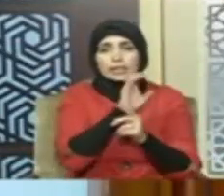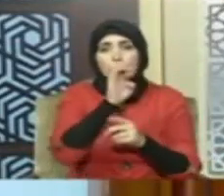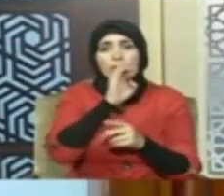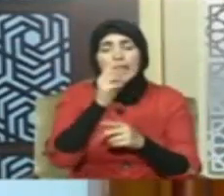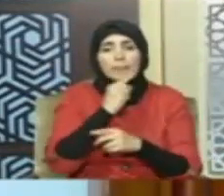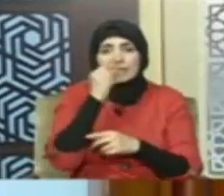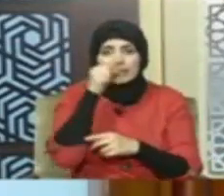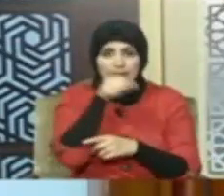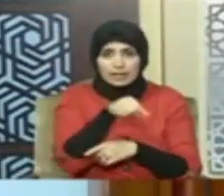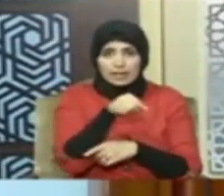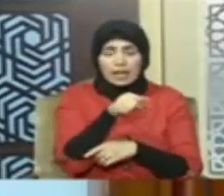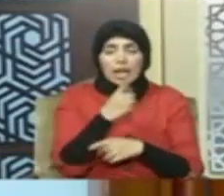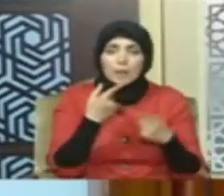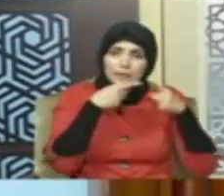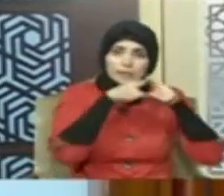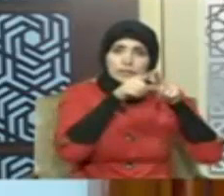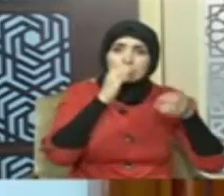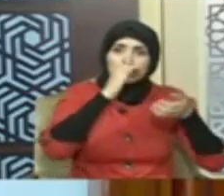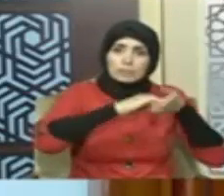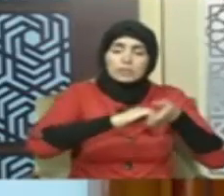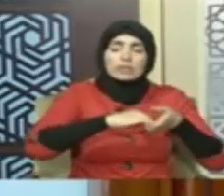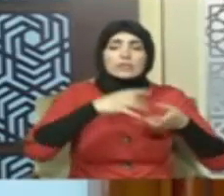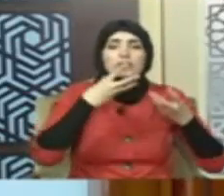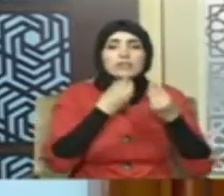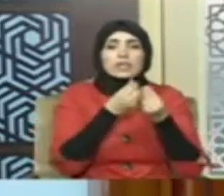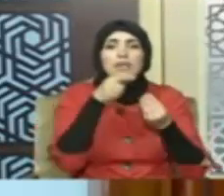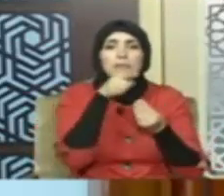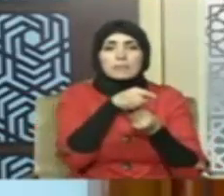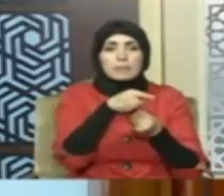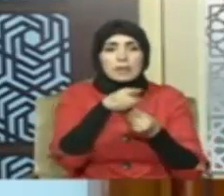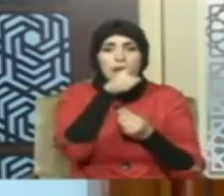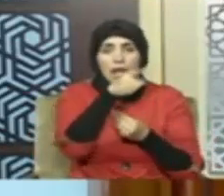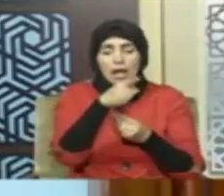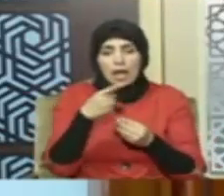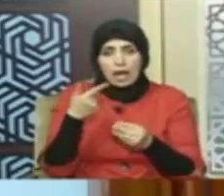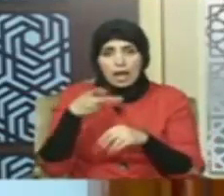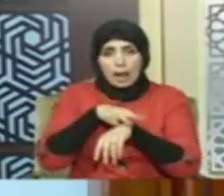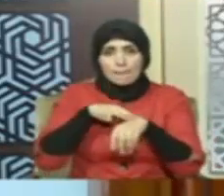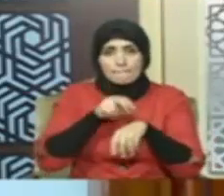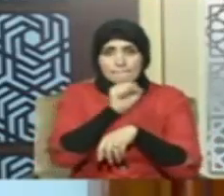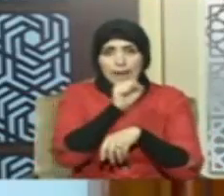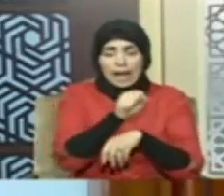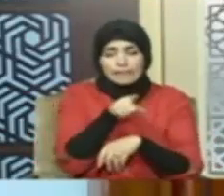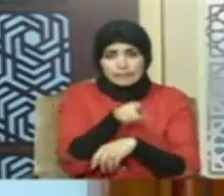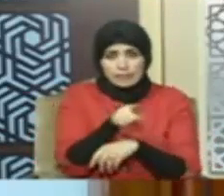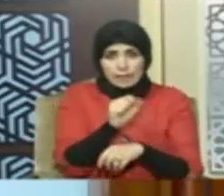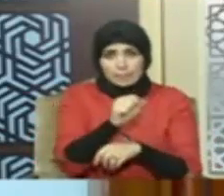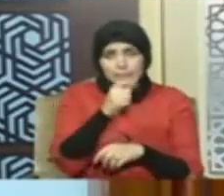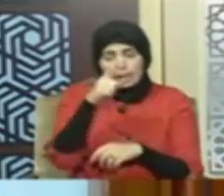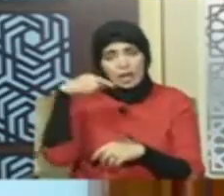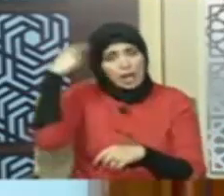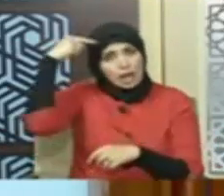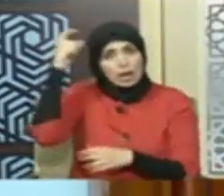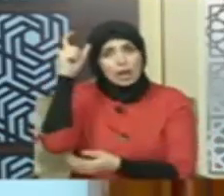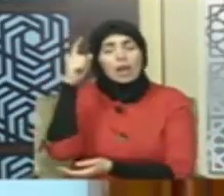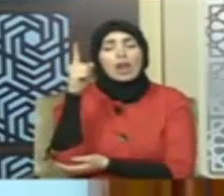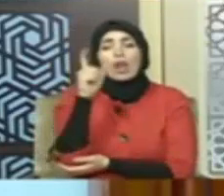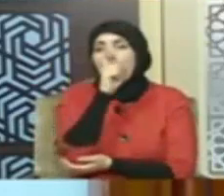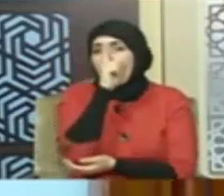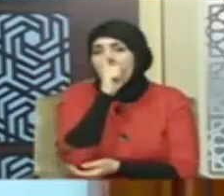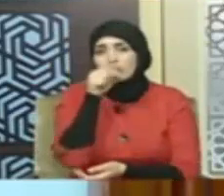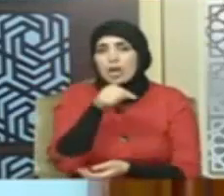بالأزهر الشريف، ونحن أيدنا ذلك وندعمه، ودعونا أئمتنا إلى القول به. حددت